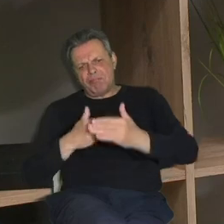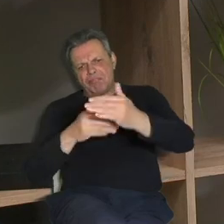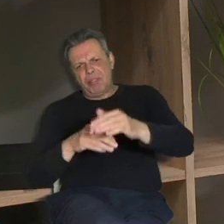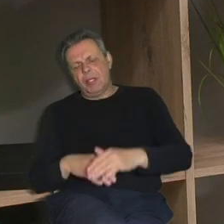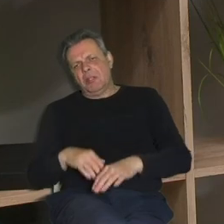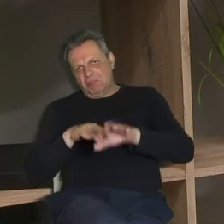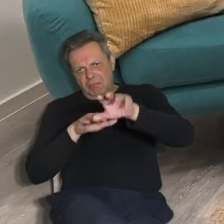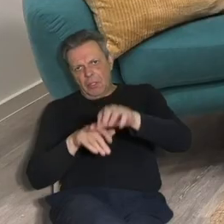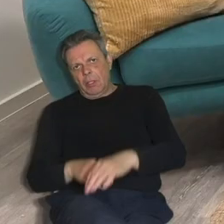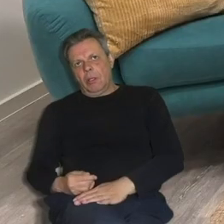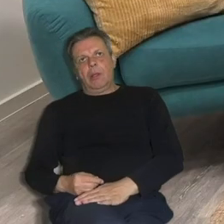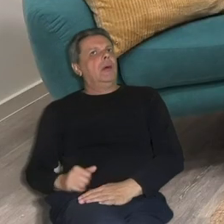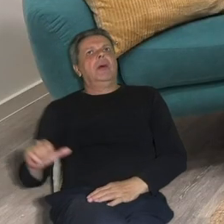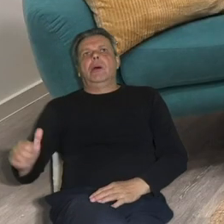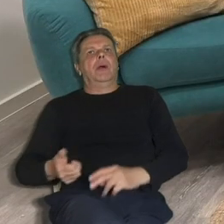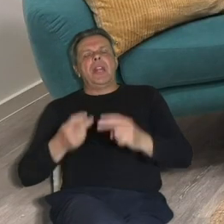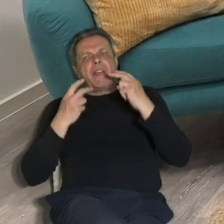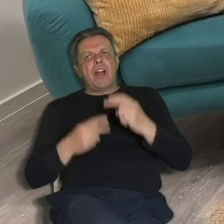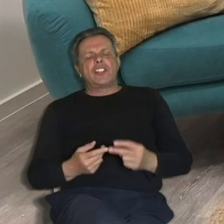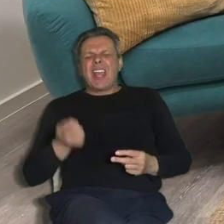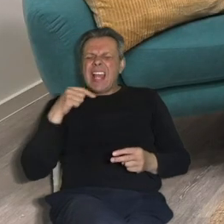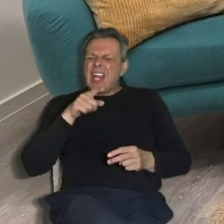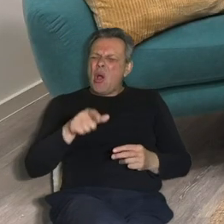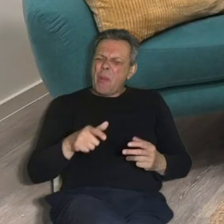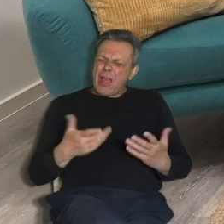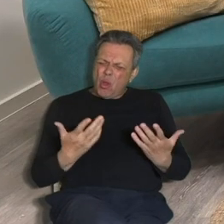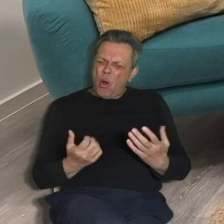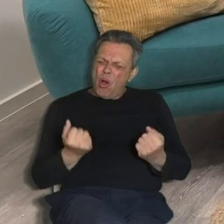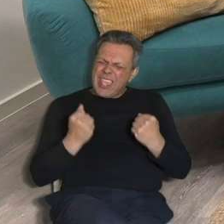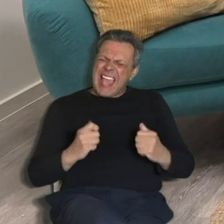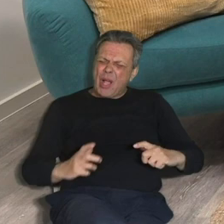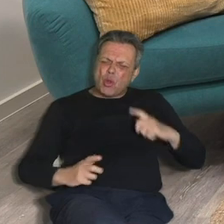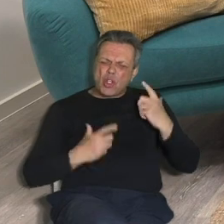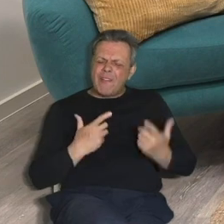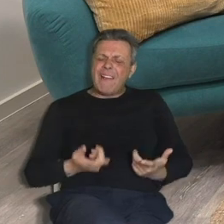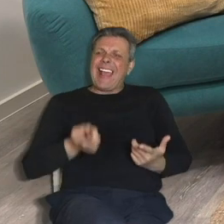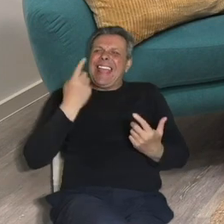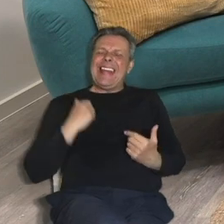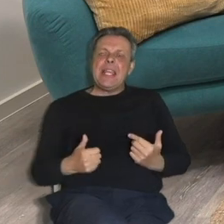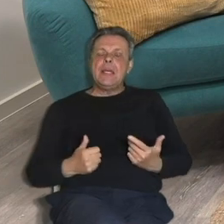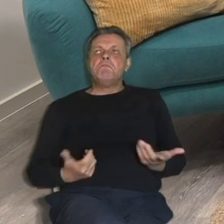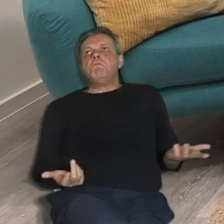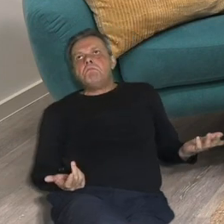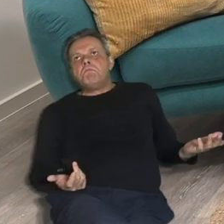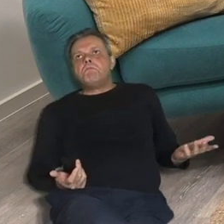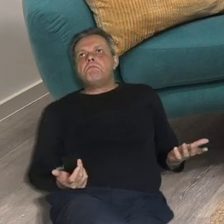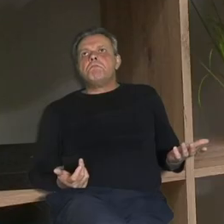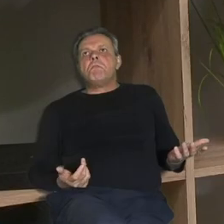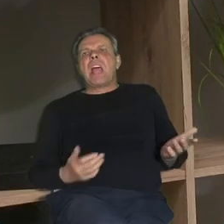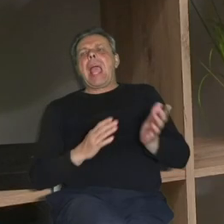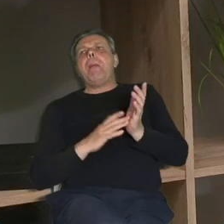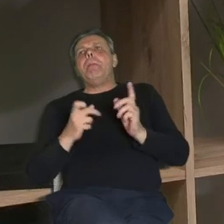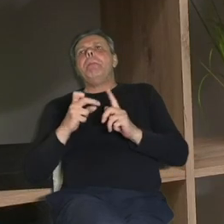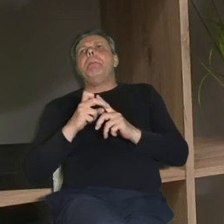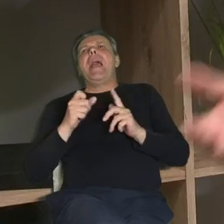nešto iznad svega. Je li ona to prejako doživljava ili da je jedno, recimo, Međugorje jače od